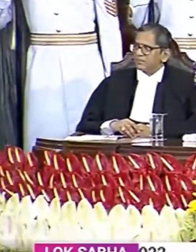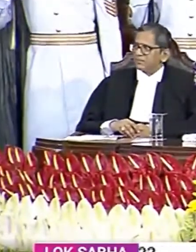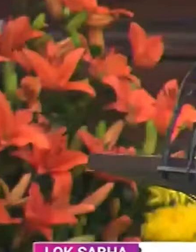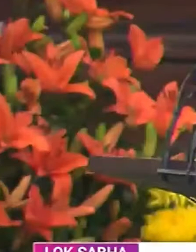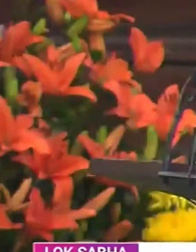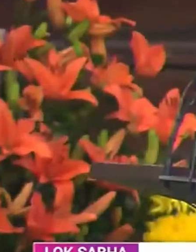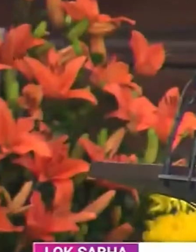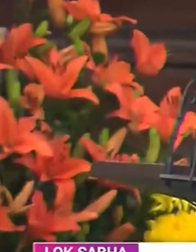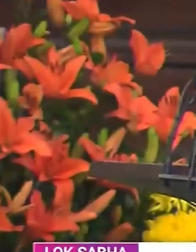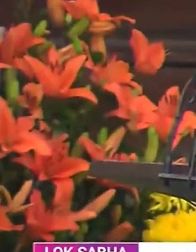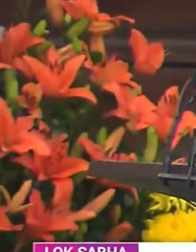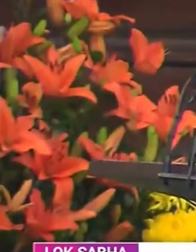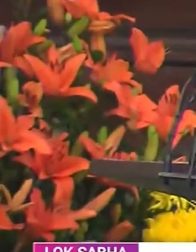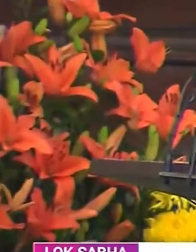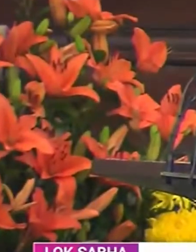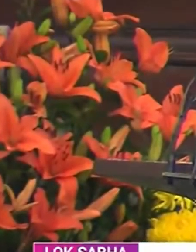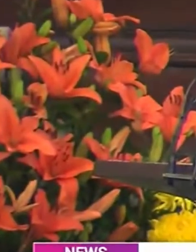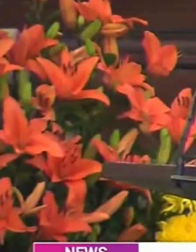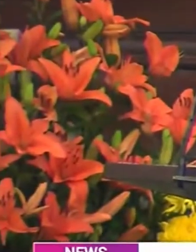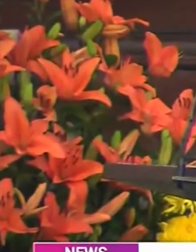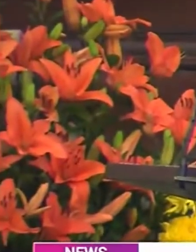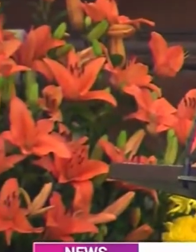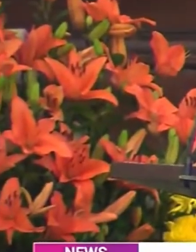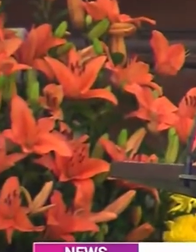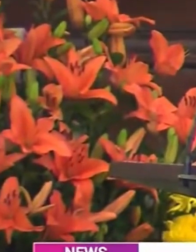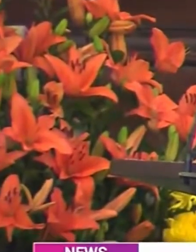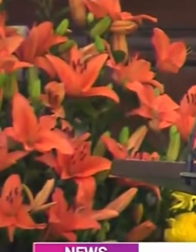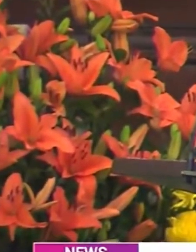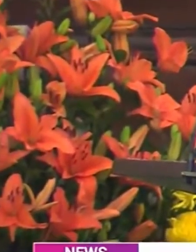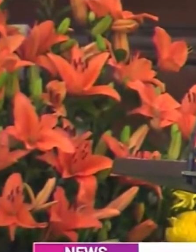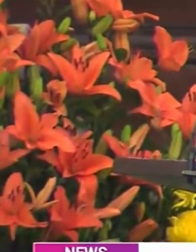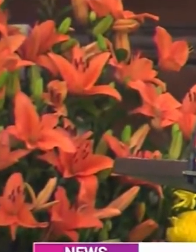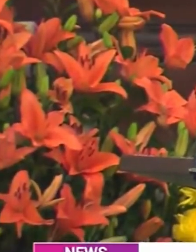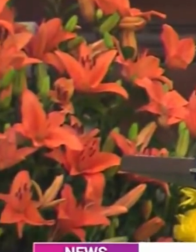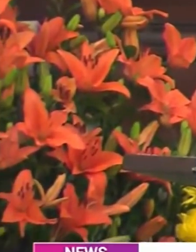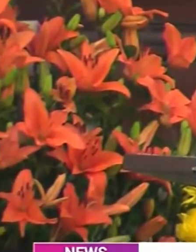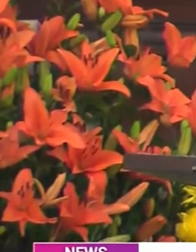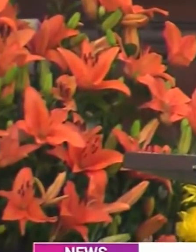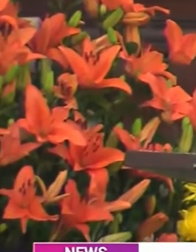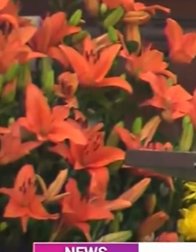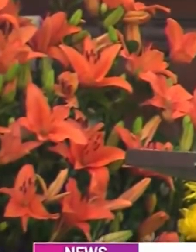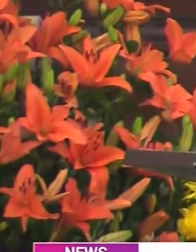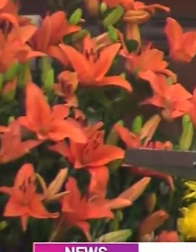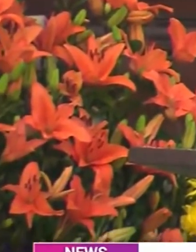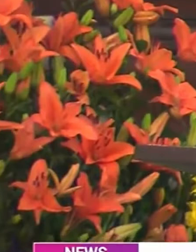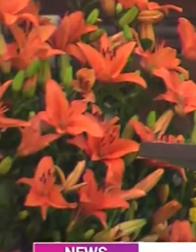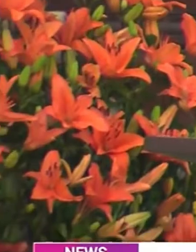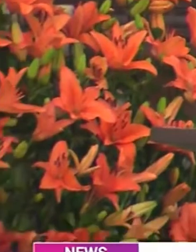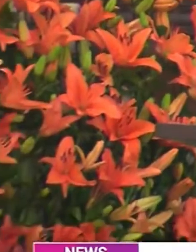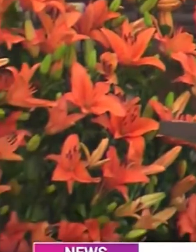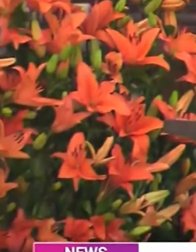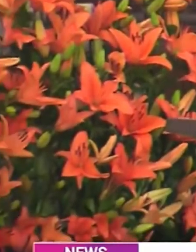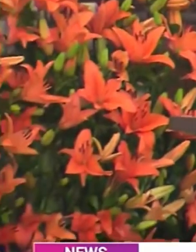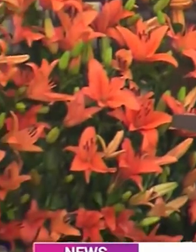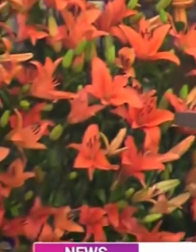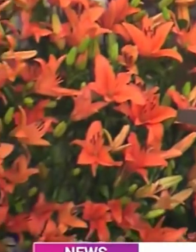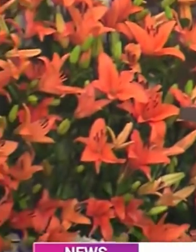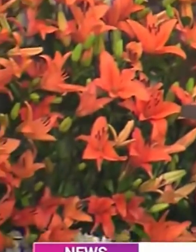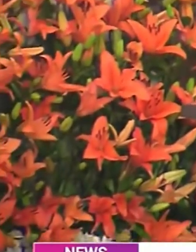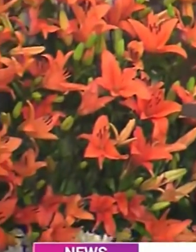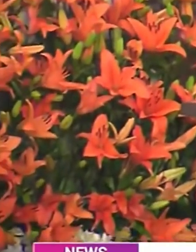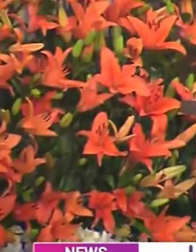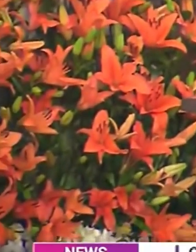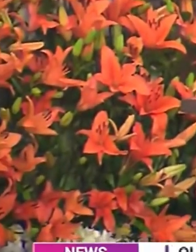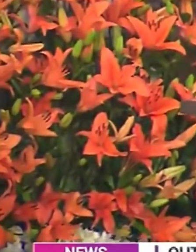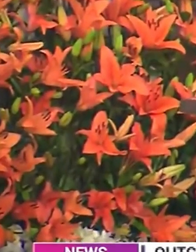में प्रकाशित किया जाए। इसकी सूचना प्रमुख सेना केंद्रों तथा विदेश स्थित सभी भारतीय मिशनों, राज्य सरकारों